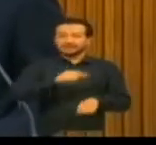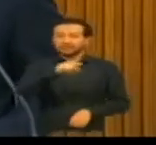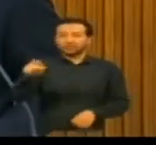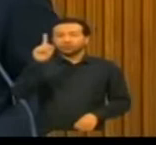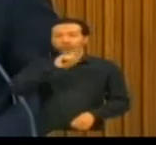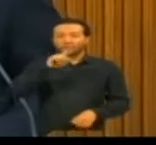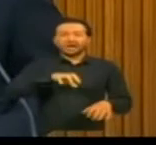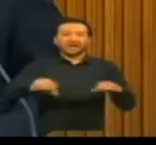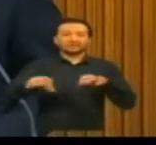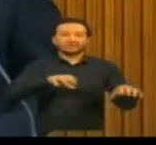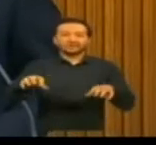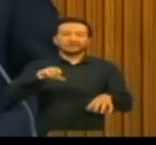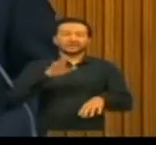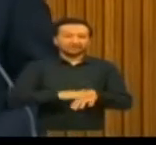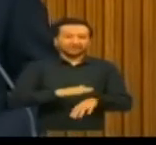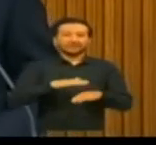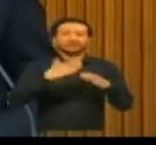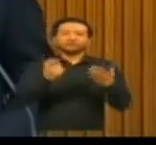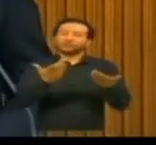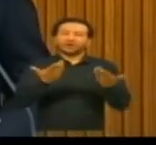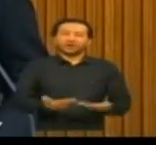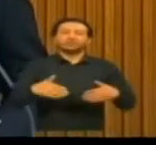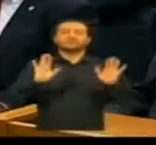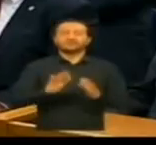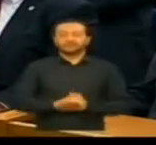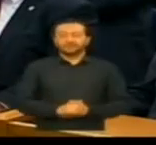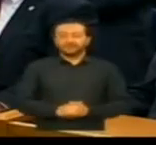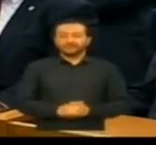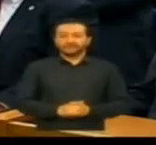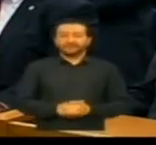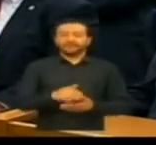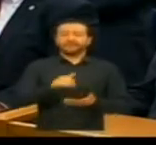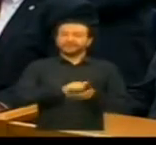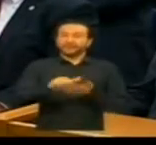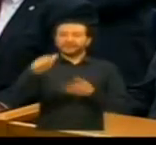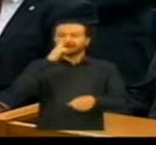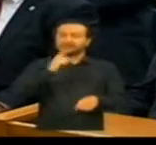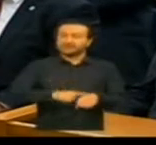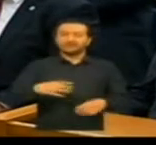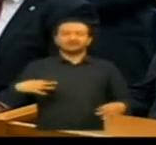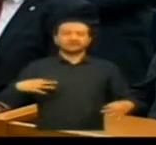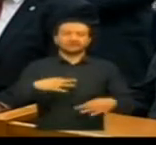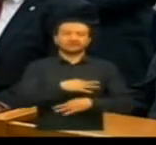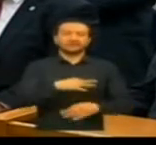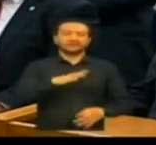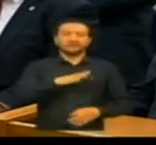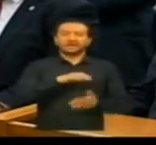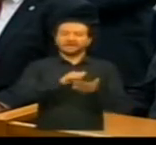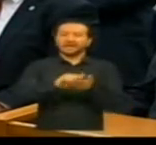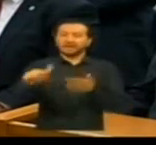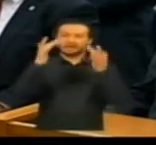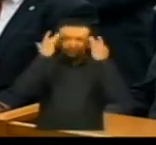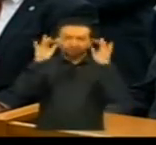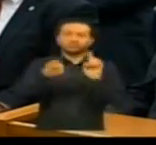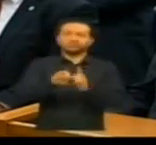dolayısıyla ötekileştirilmesi asla kabul edeceğimiz bir şey değildir. Her inanca saygılıyız, her inanca, her kimliğe